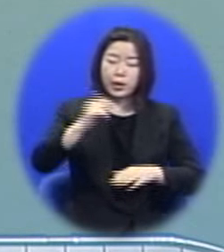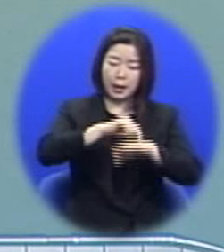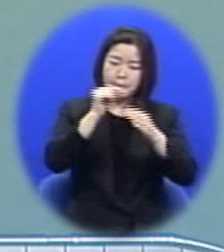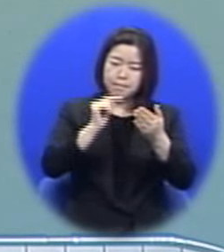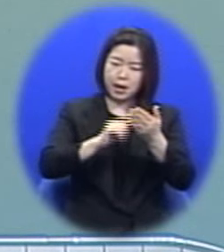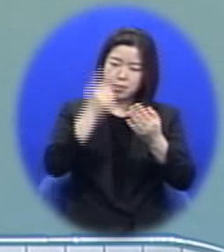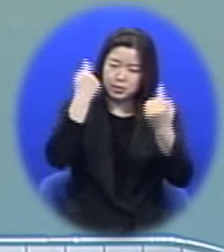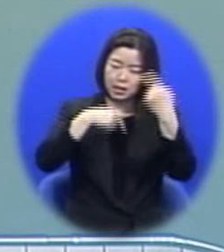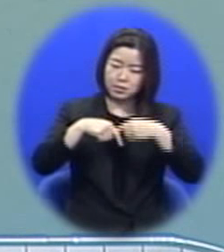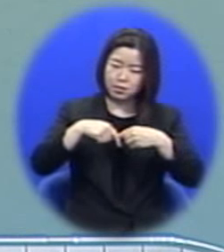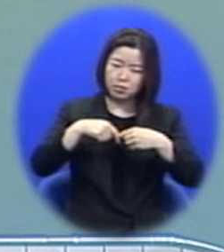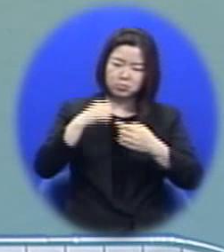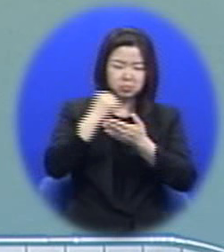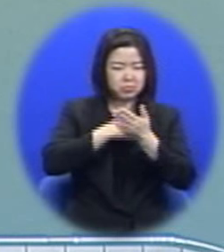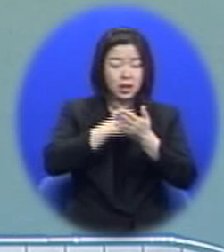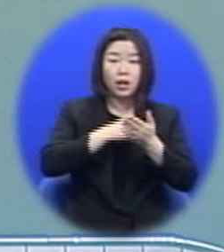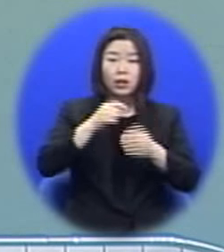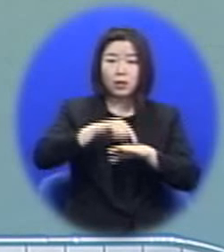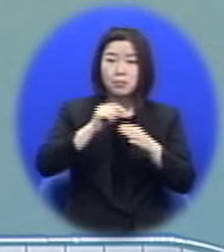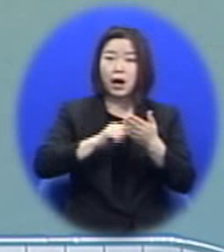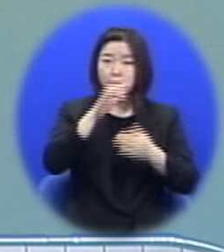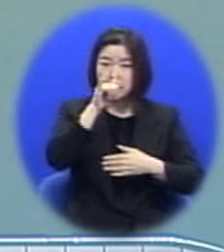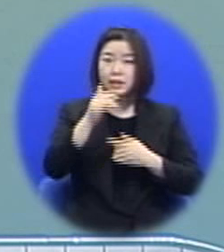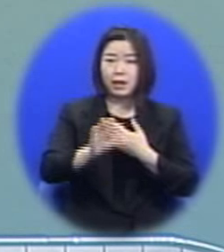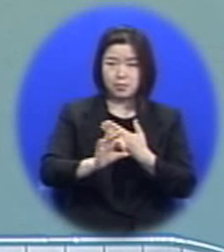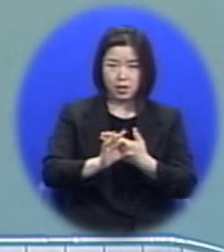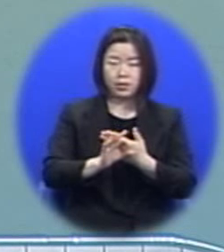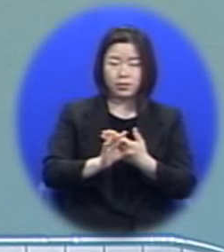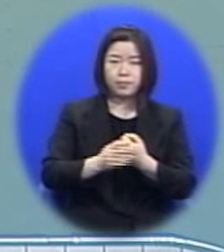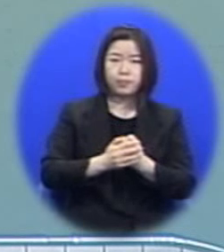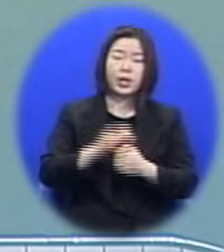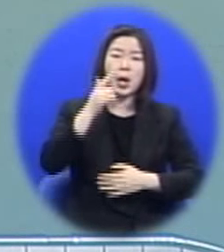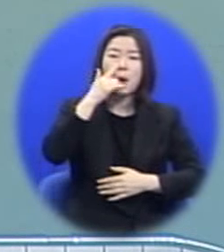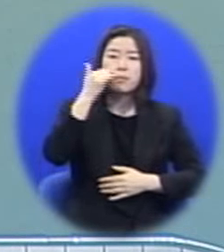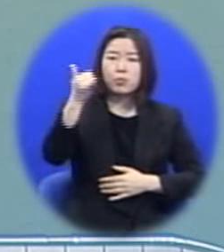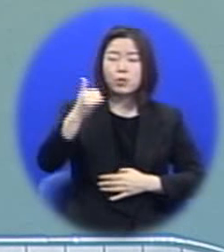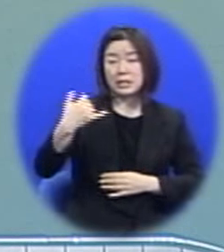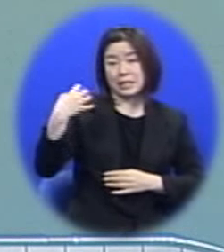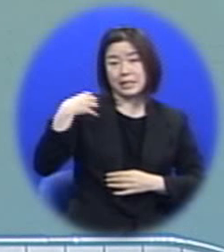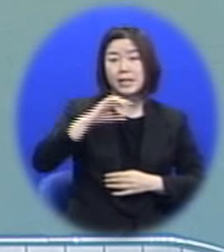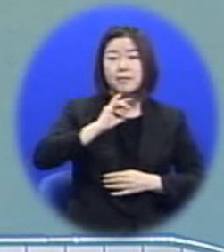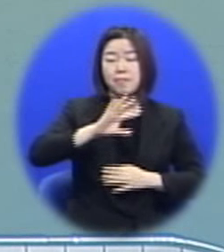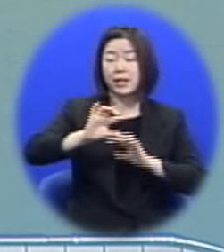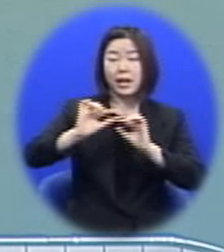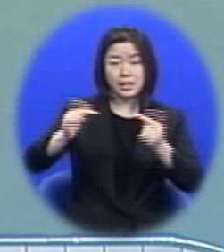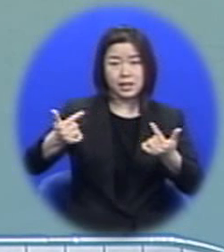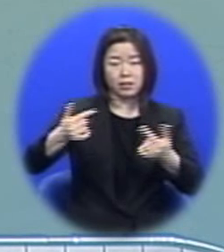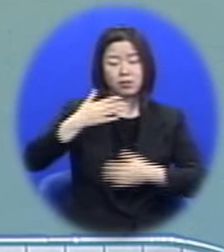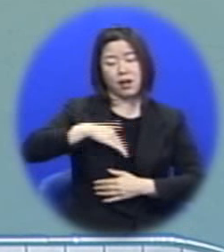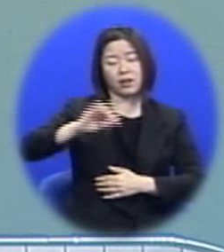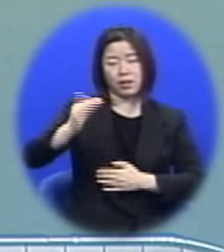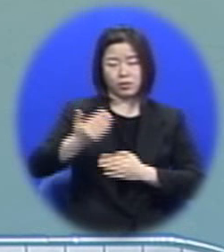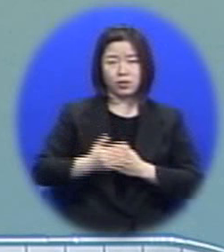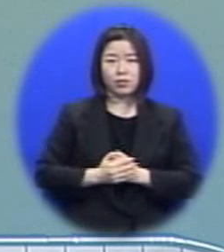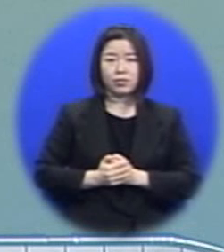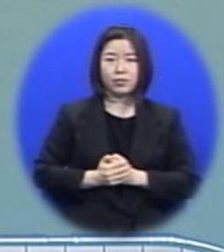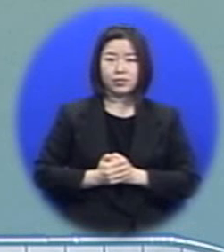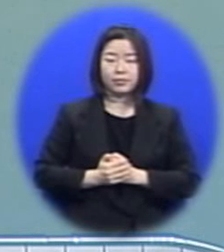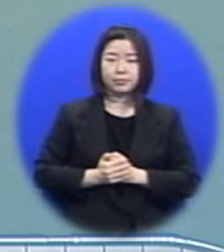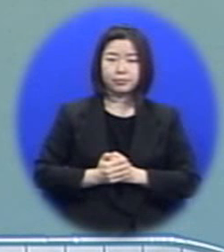있다, 서운함이 있다 한다면 부모님의 책임만 아닐 수 있다는 겁니다.